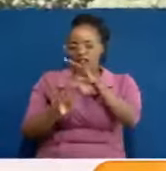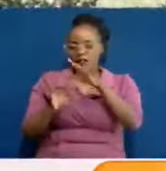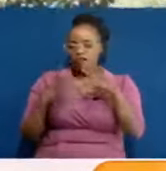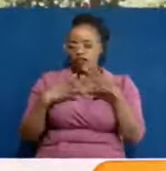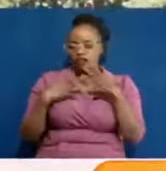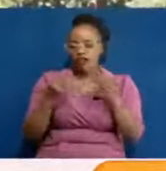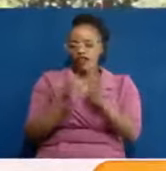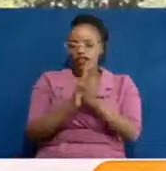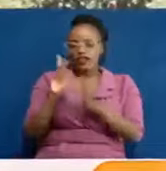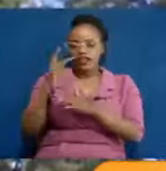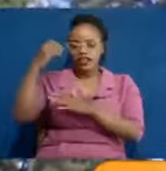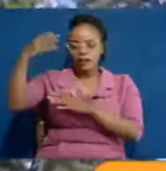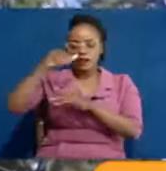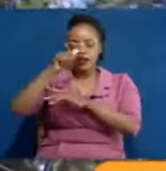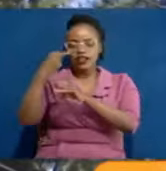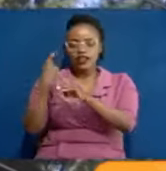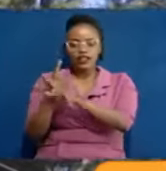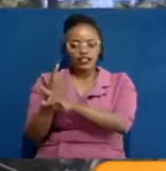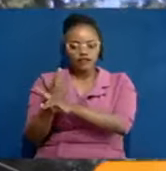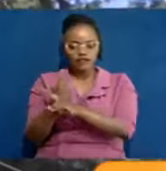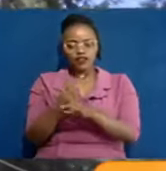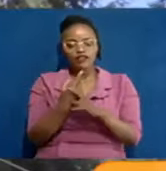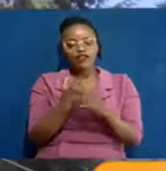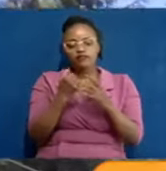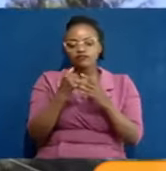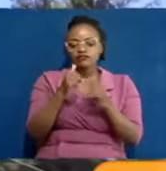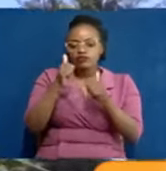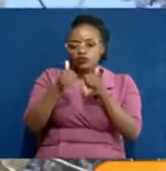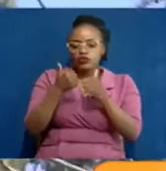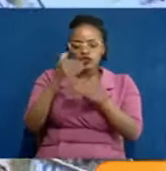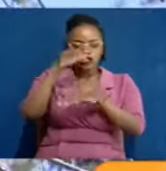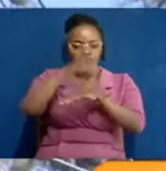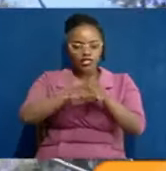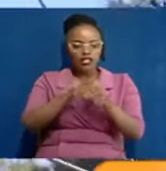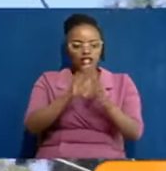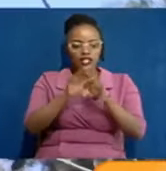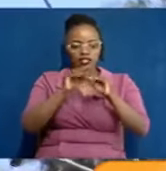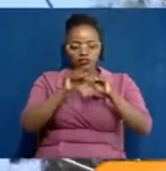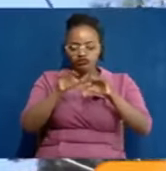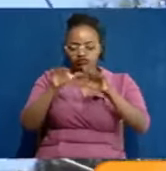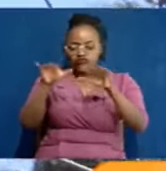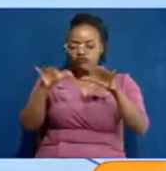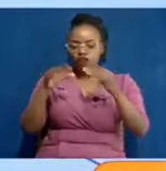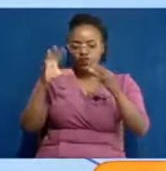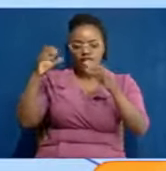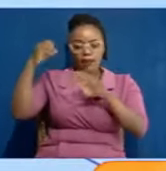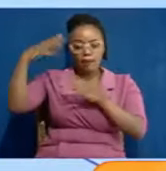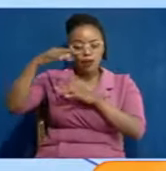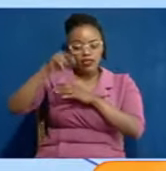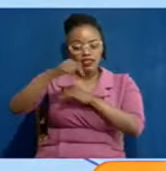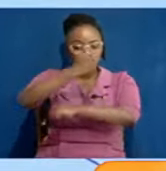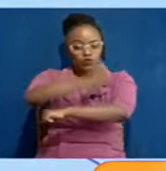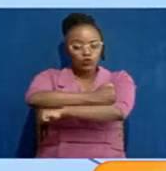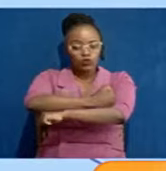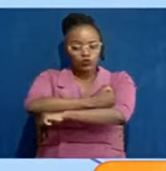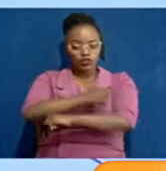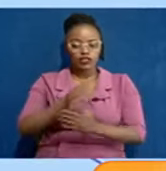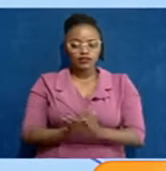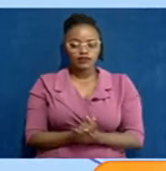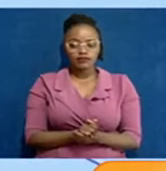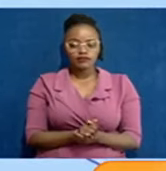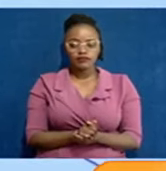idara nyingine za serikali kwenye vifaa vya kupokea na kusambaza umeme katika shule hiyo.